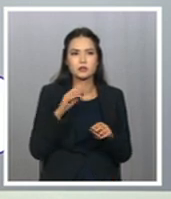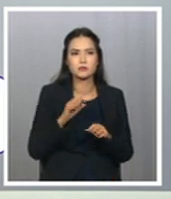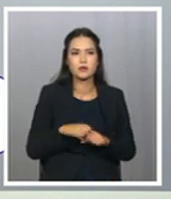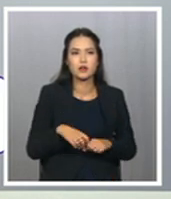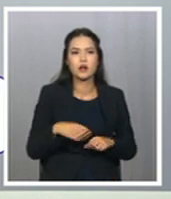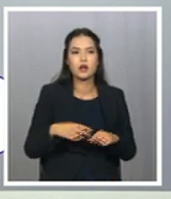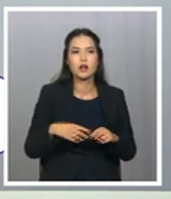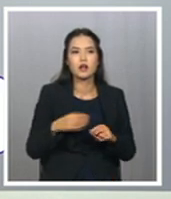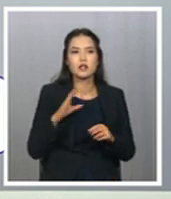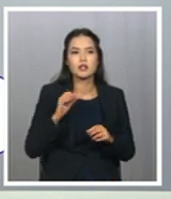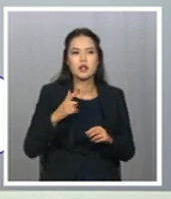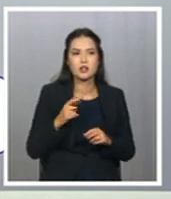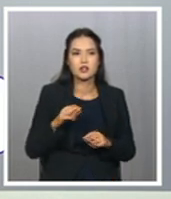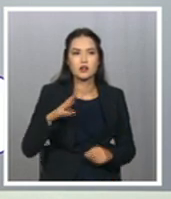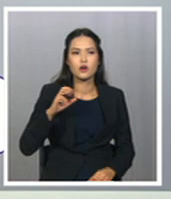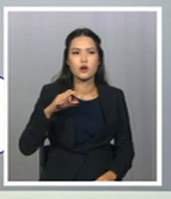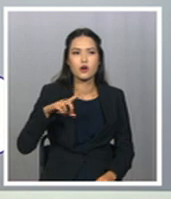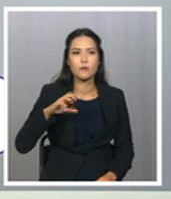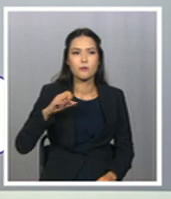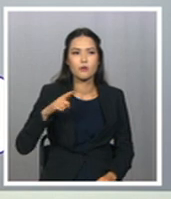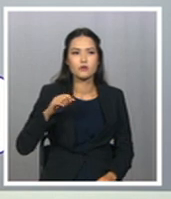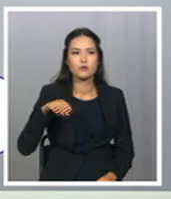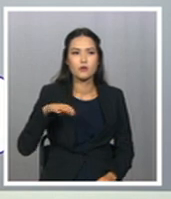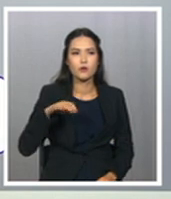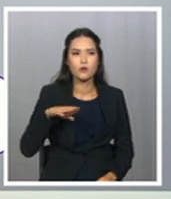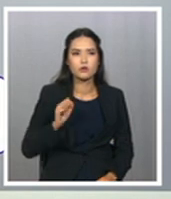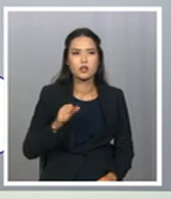Тегіс гомозигота мен гетерозиготаны